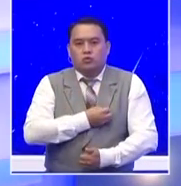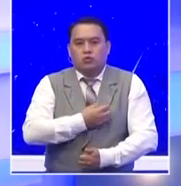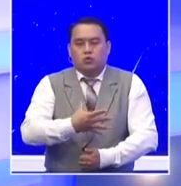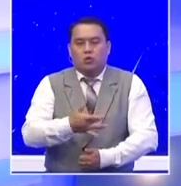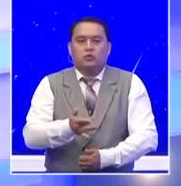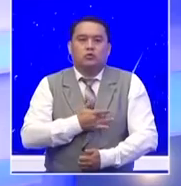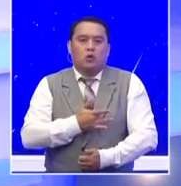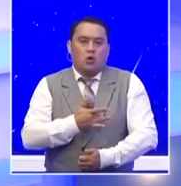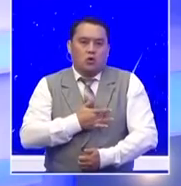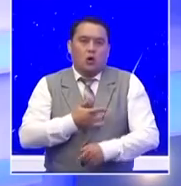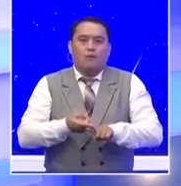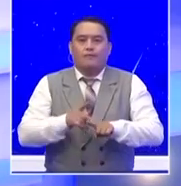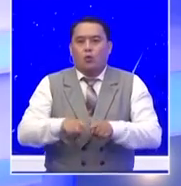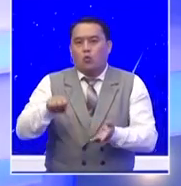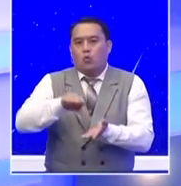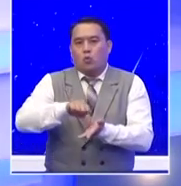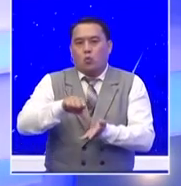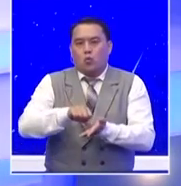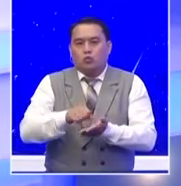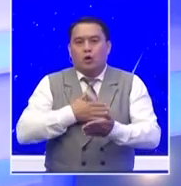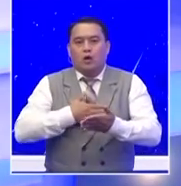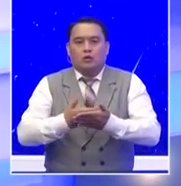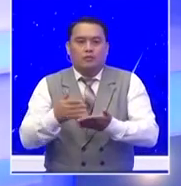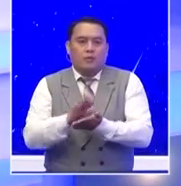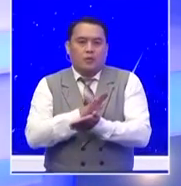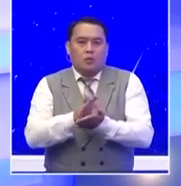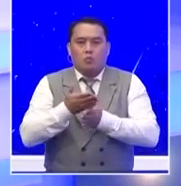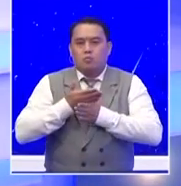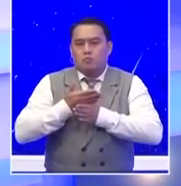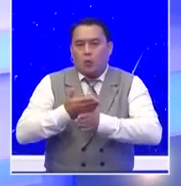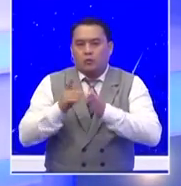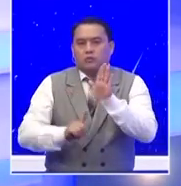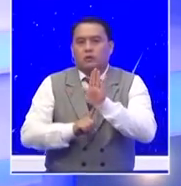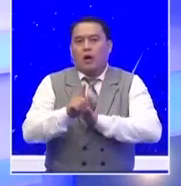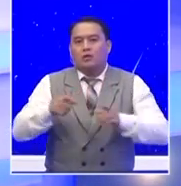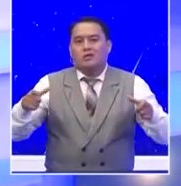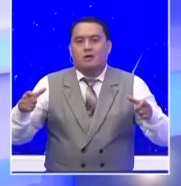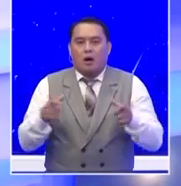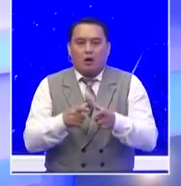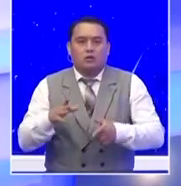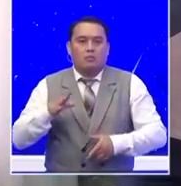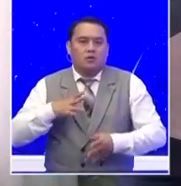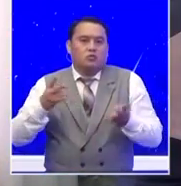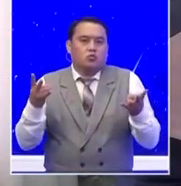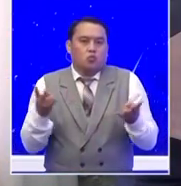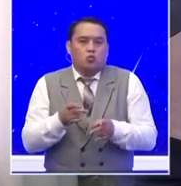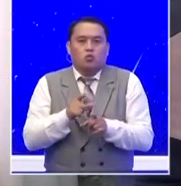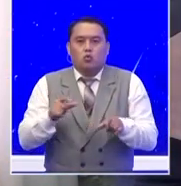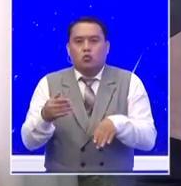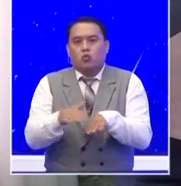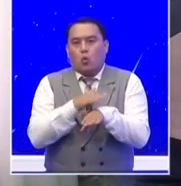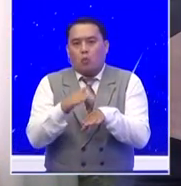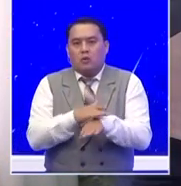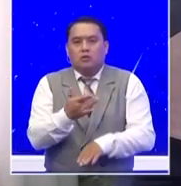В нем принимают участие меценаты, спонсоры и волонтеры. В этом году с началом пандемии страна как никогда нуждалась в людях с добрым